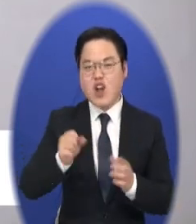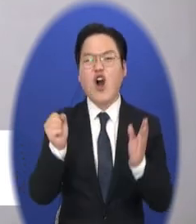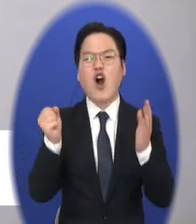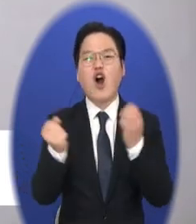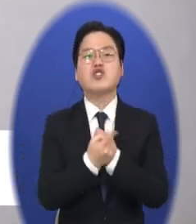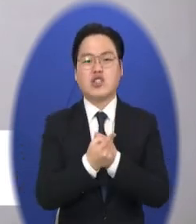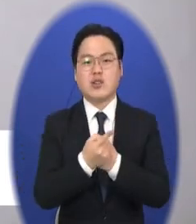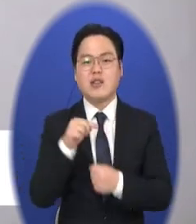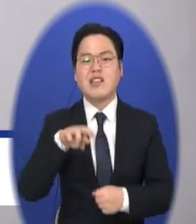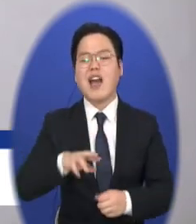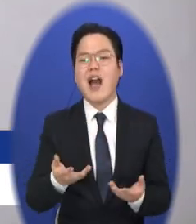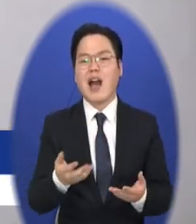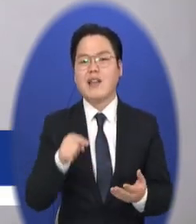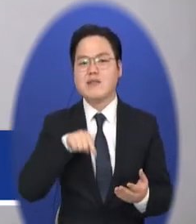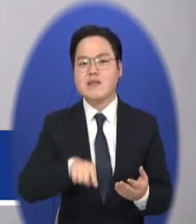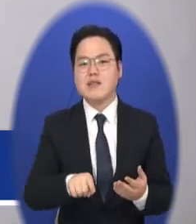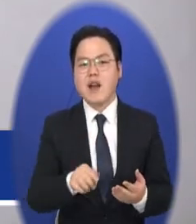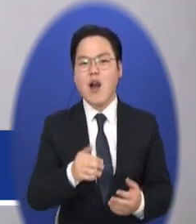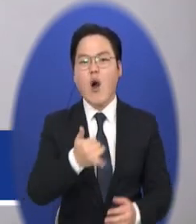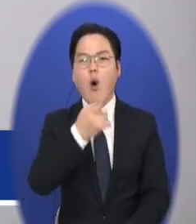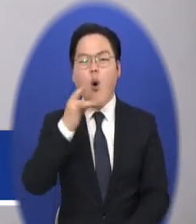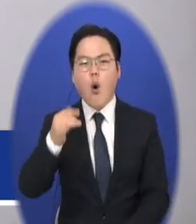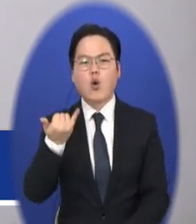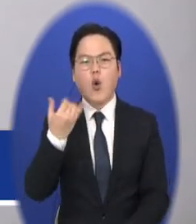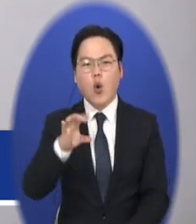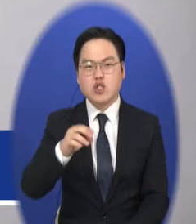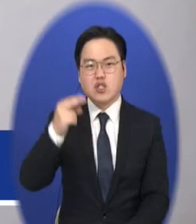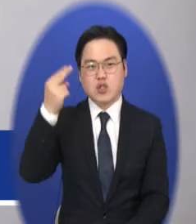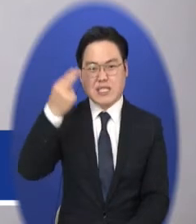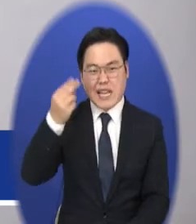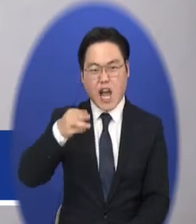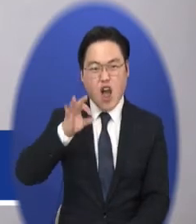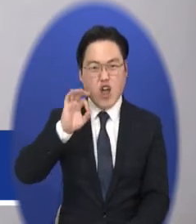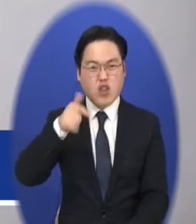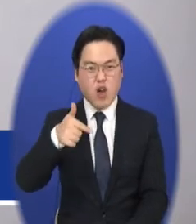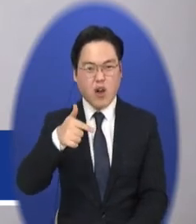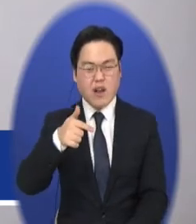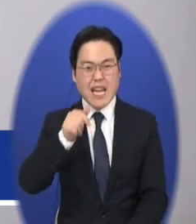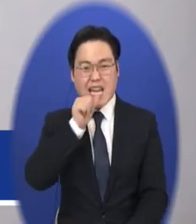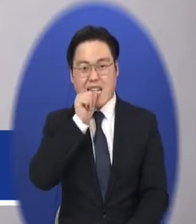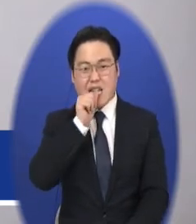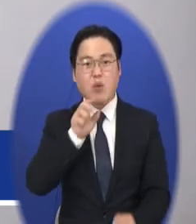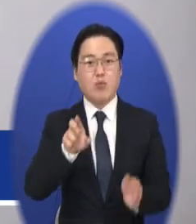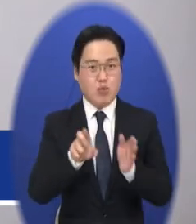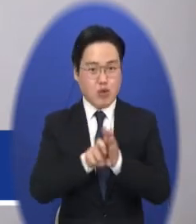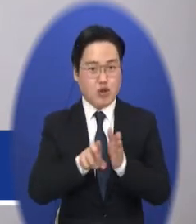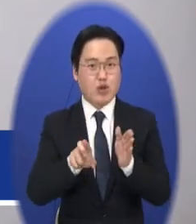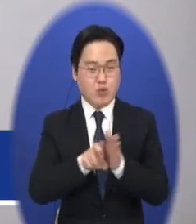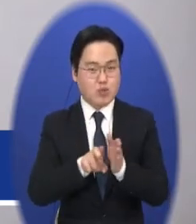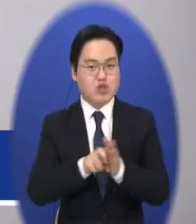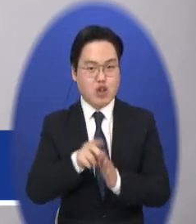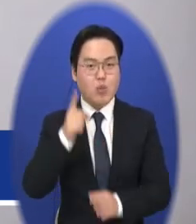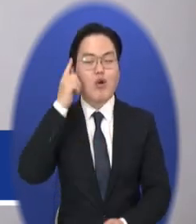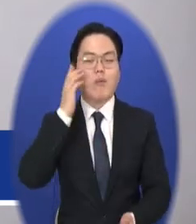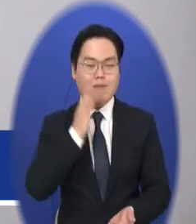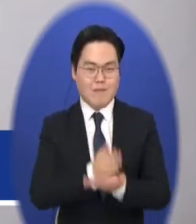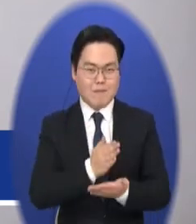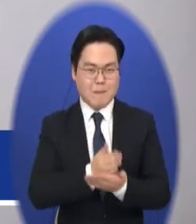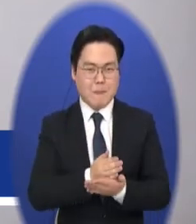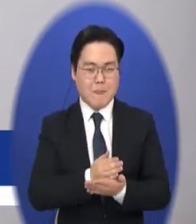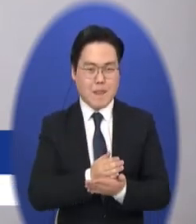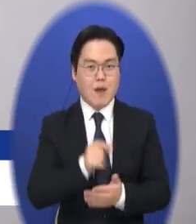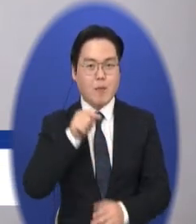учраас түүнд эзлэх уур ус тахлын дулааны зардалд нэлээд хэмжээний ач холбогдол өгөх боломжтой. Тэгэхээр